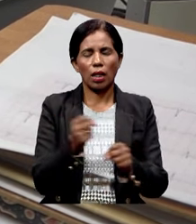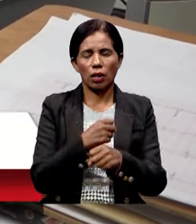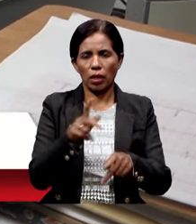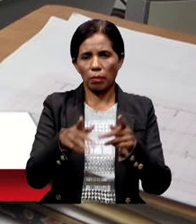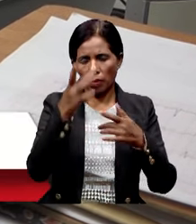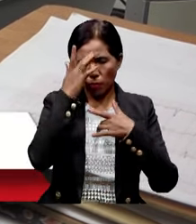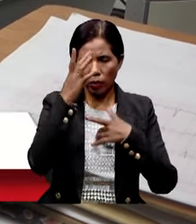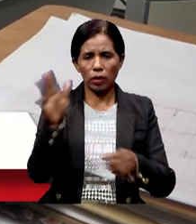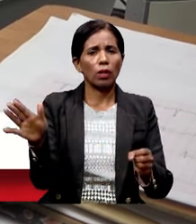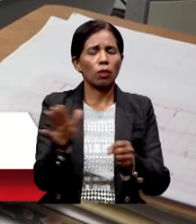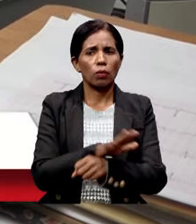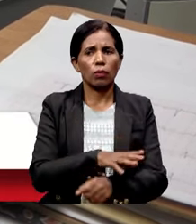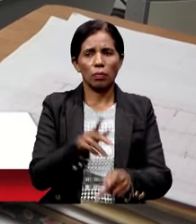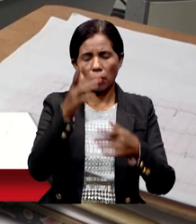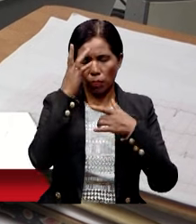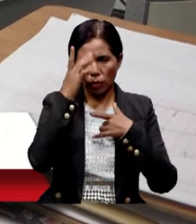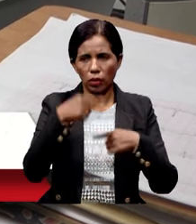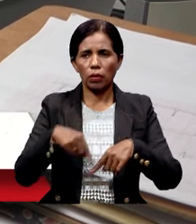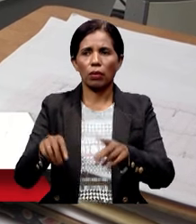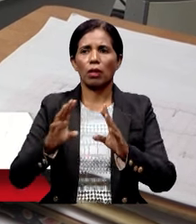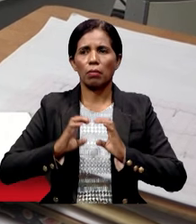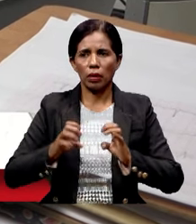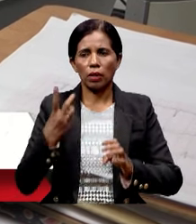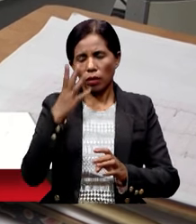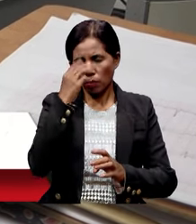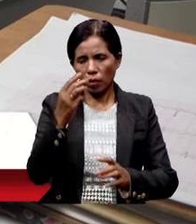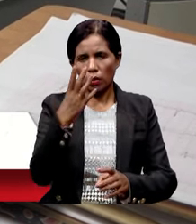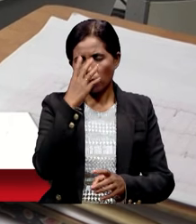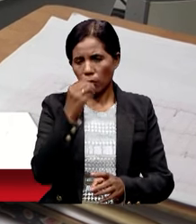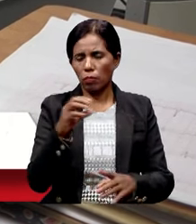o paciente dalbar grave po emerging fatim tata buka tata omas laia.